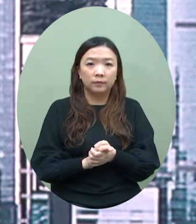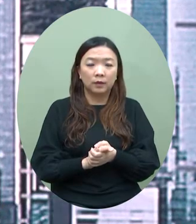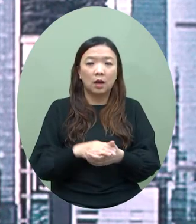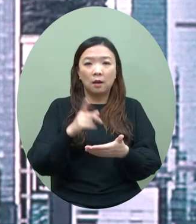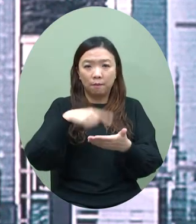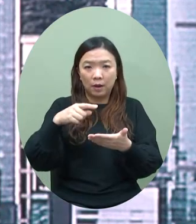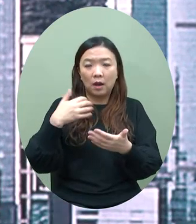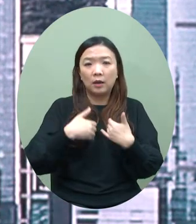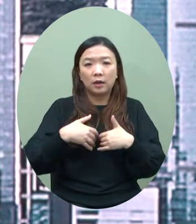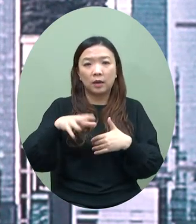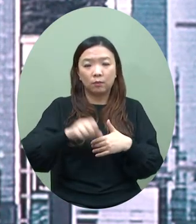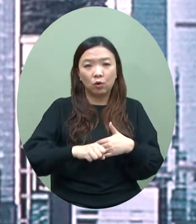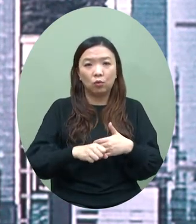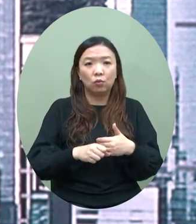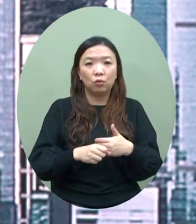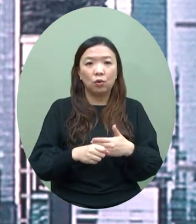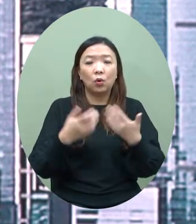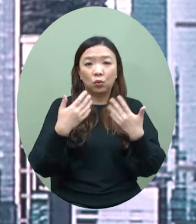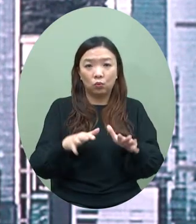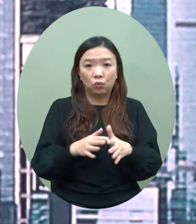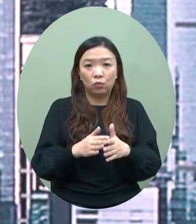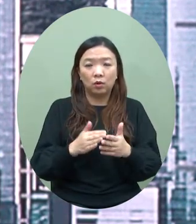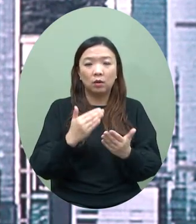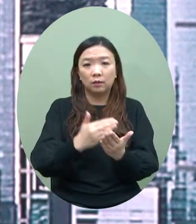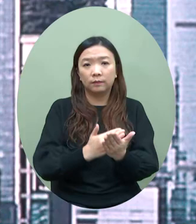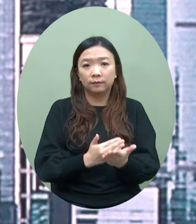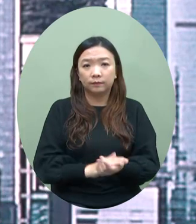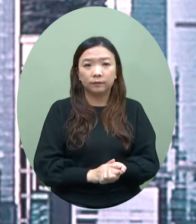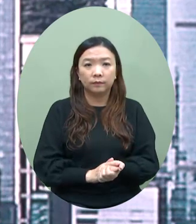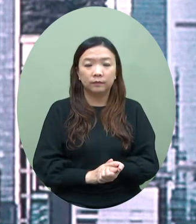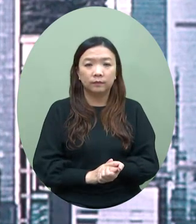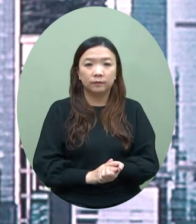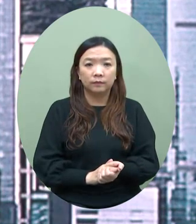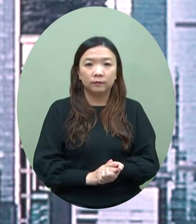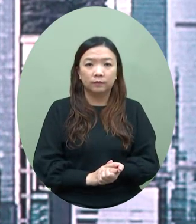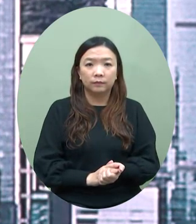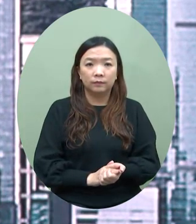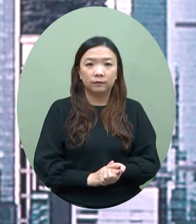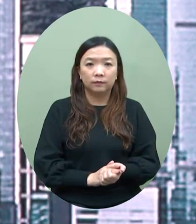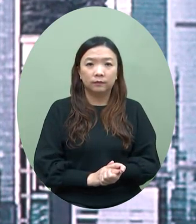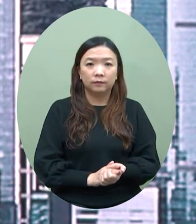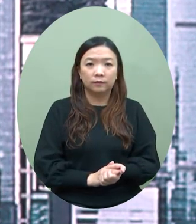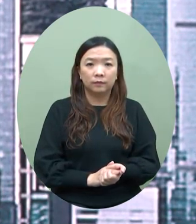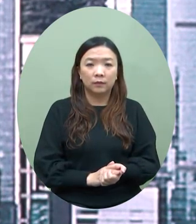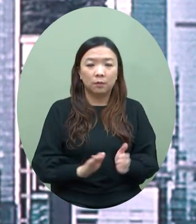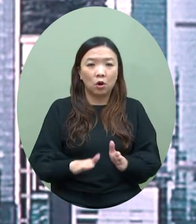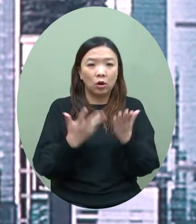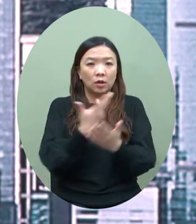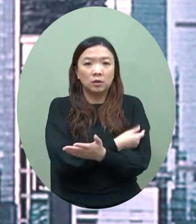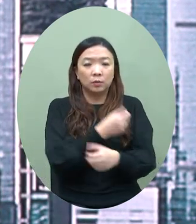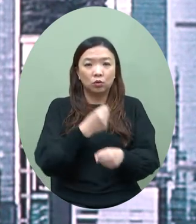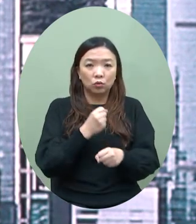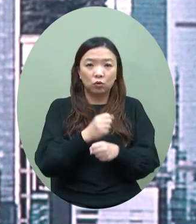作緊急使用嘅呢啲嘅即係程序。咁嘅時候咧，就係可以咧開始進行嗰個接種嘅